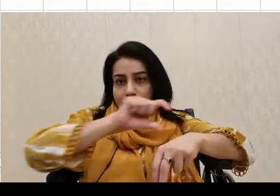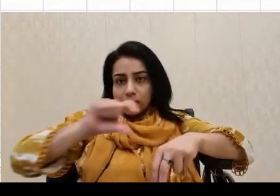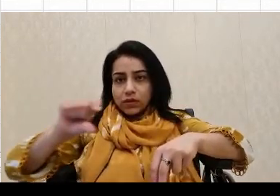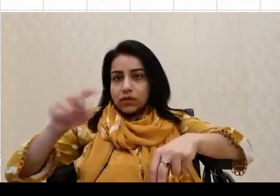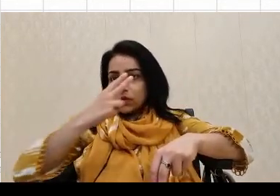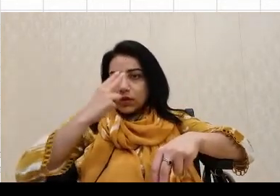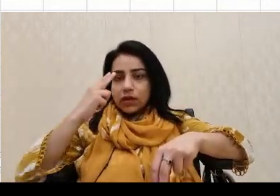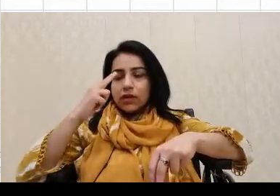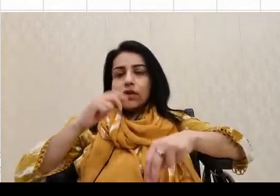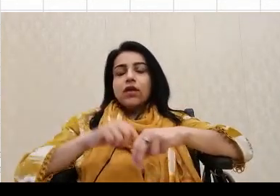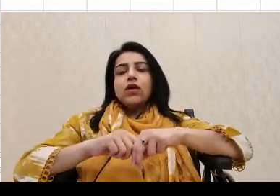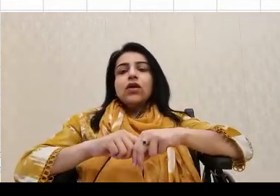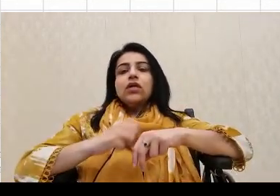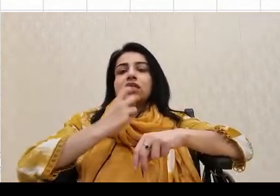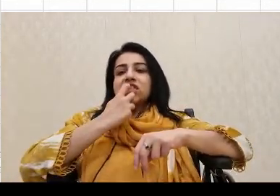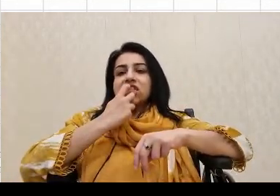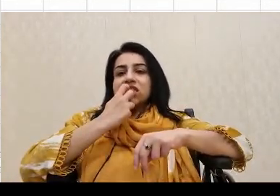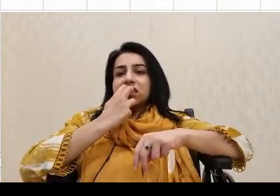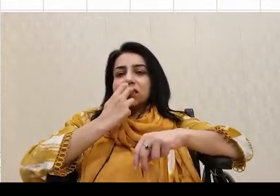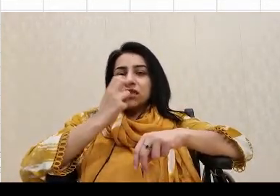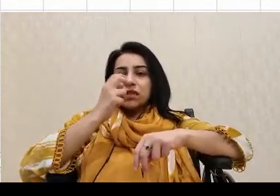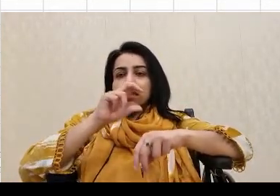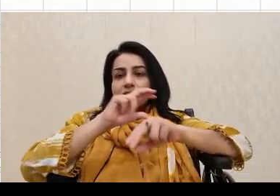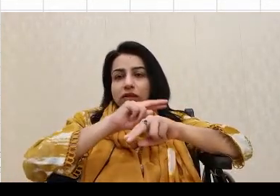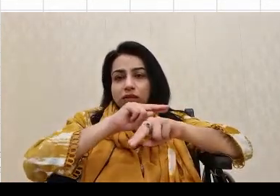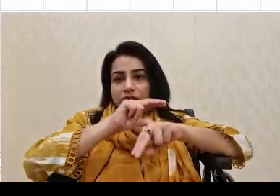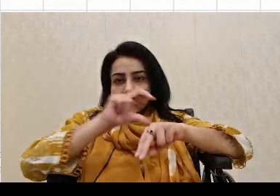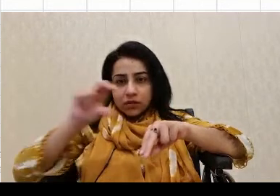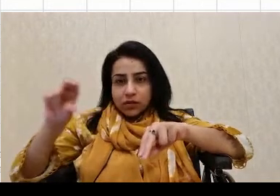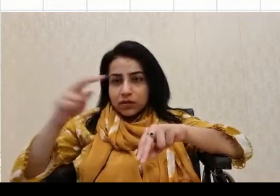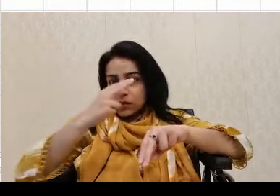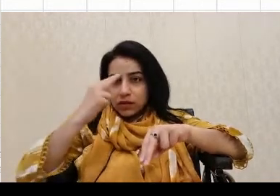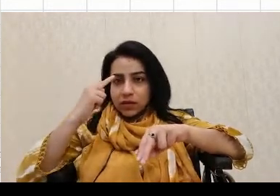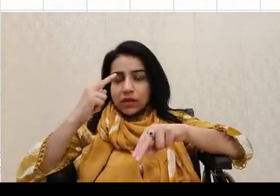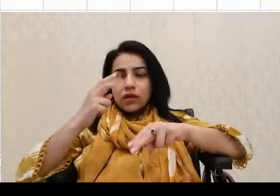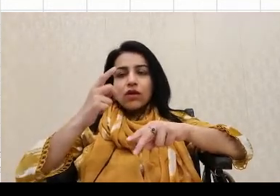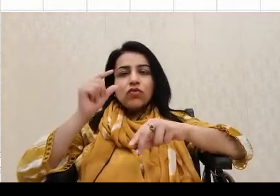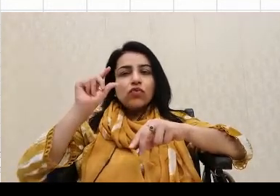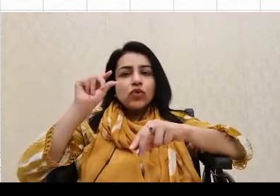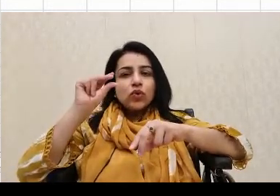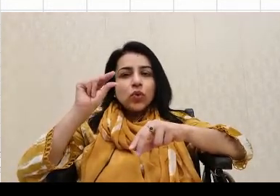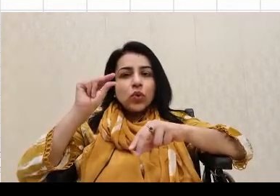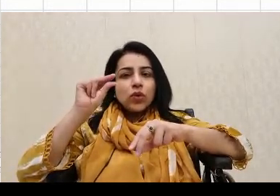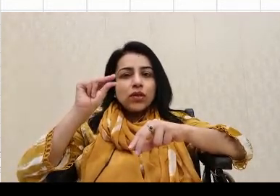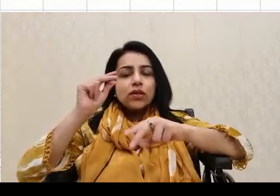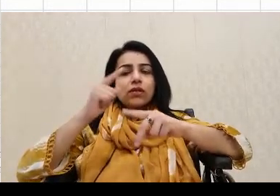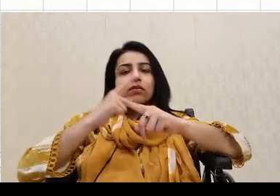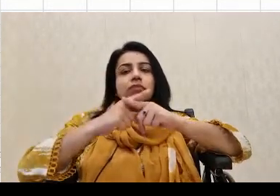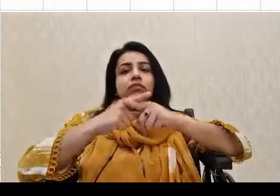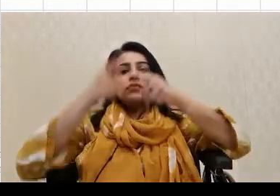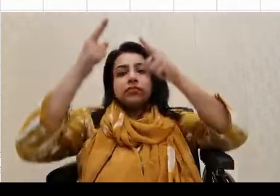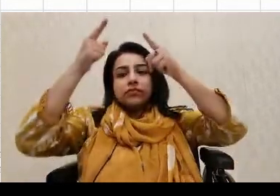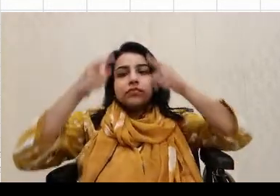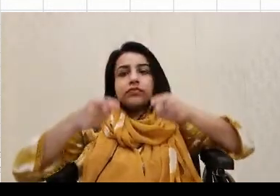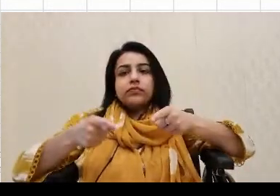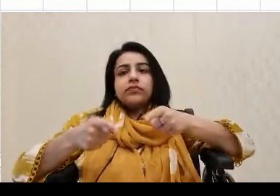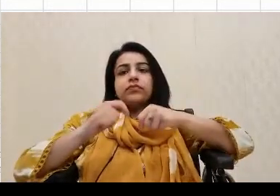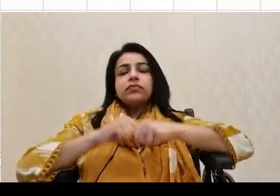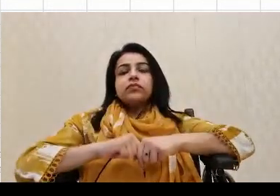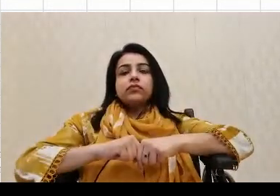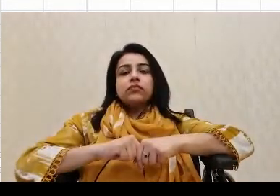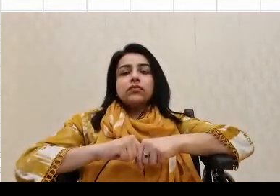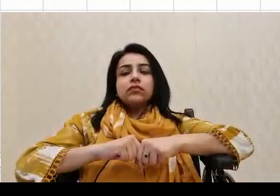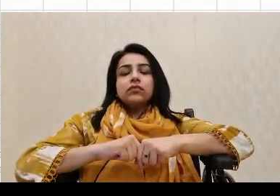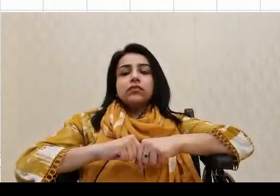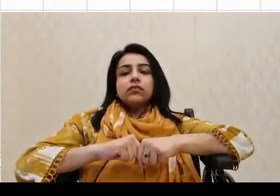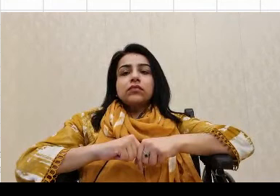वैसी ही है। और इसमें जबकि तीसरी जो है टूल बार, वो थोड़ी मुख्तलिफ है। वो